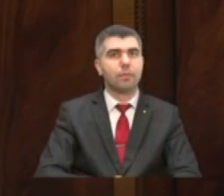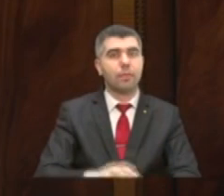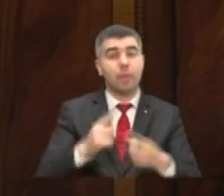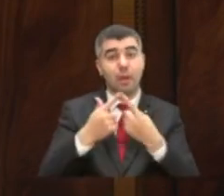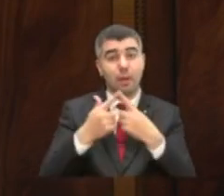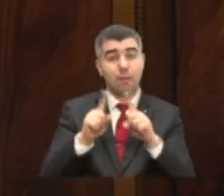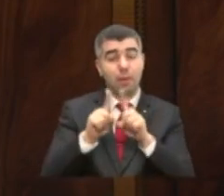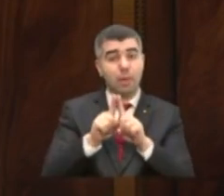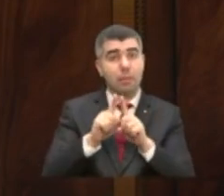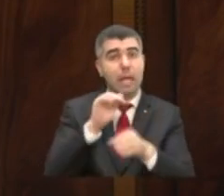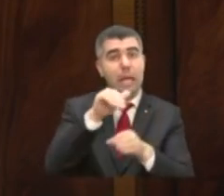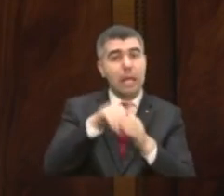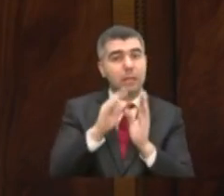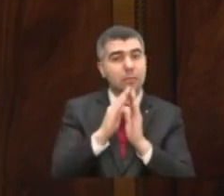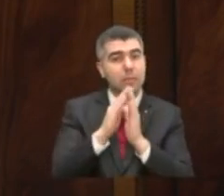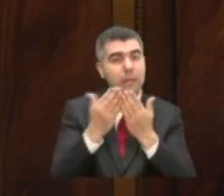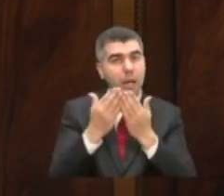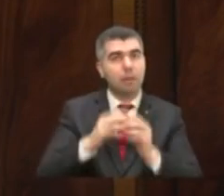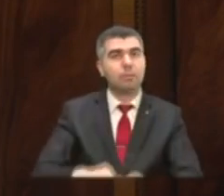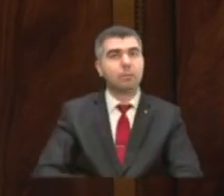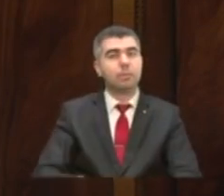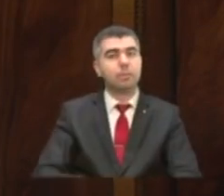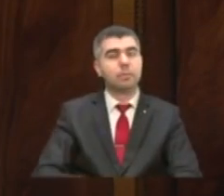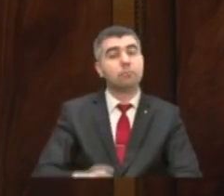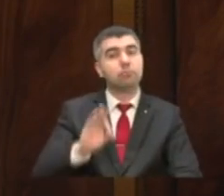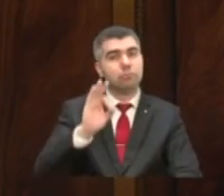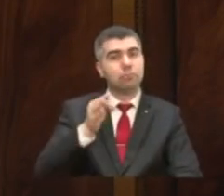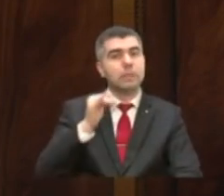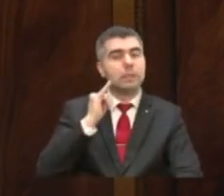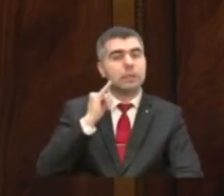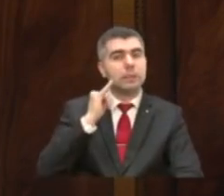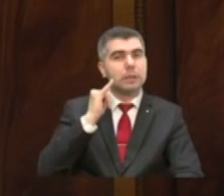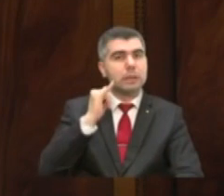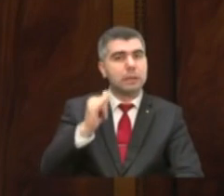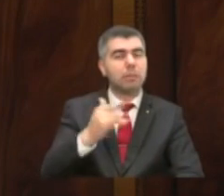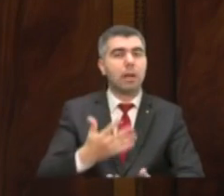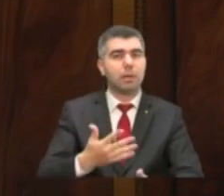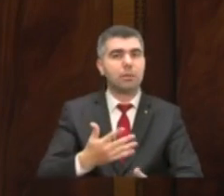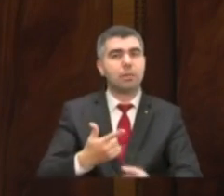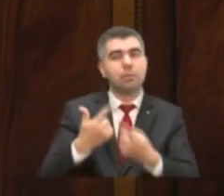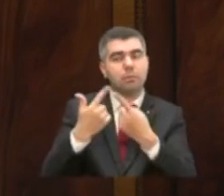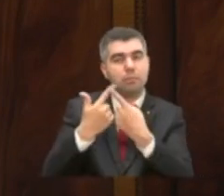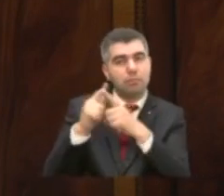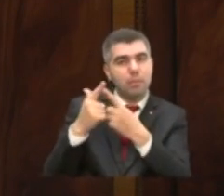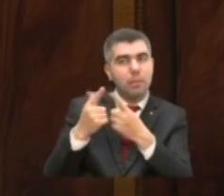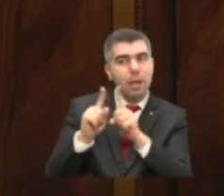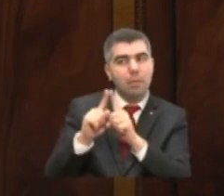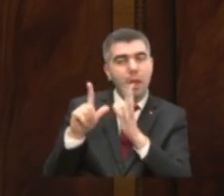حزب التقدم والاشتراكية بنفس ديمقراطي جديد لبناء دولة الحق